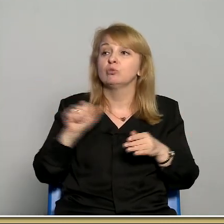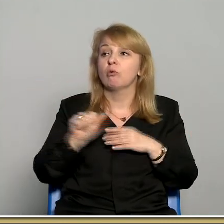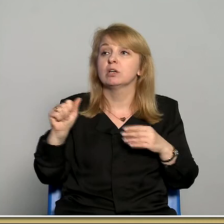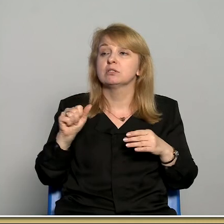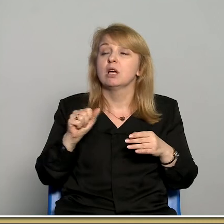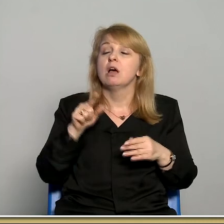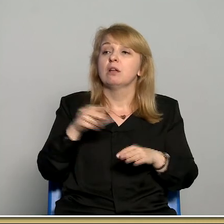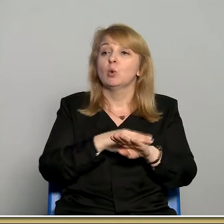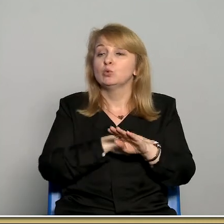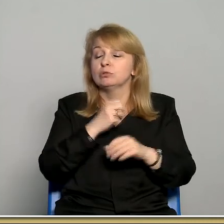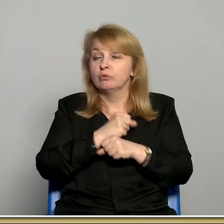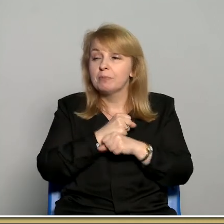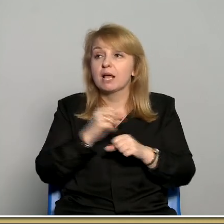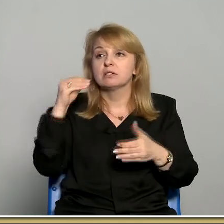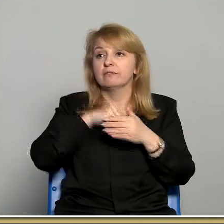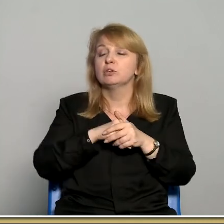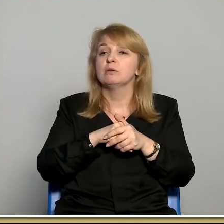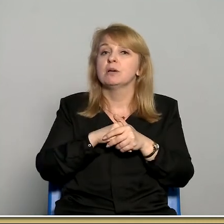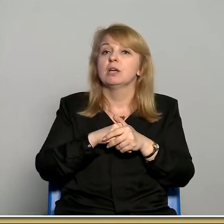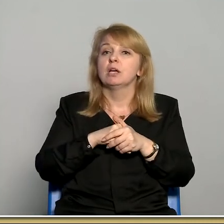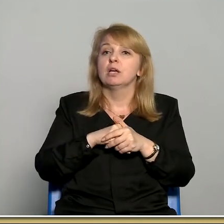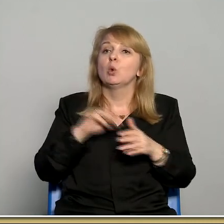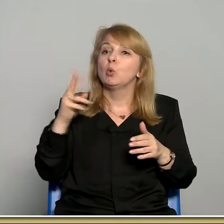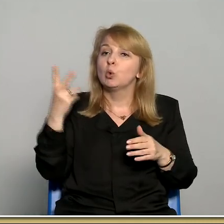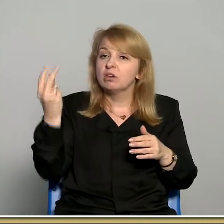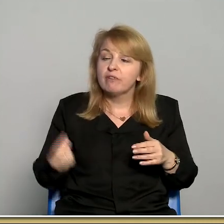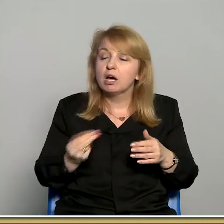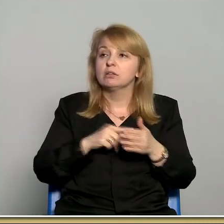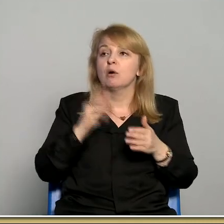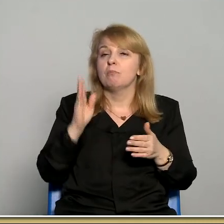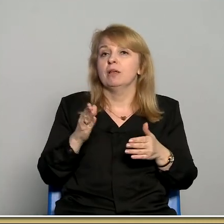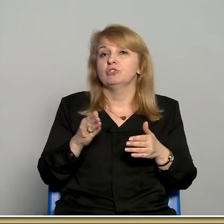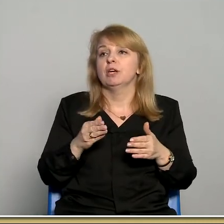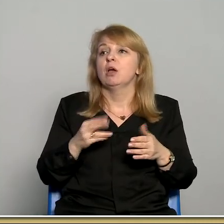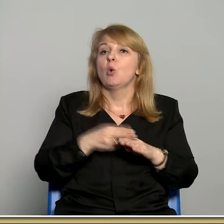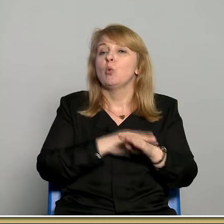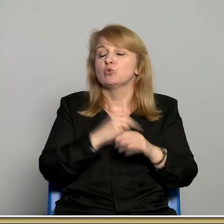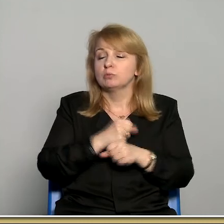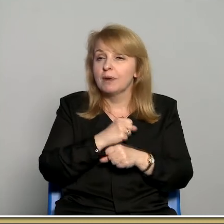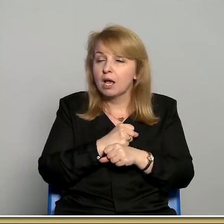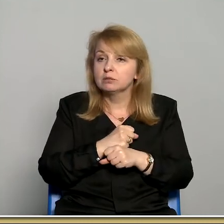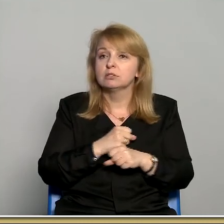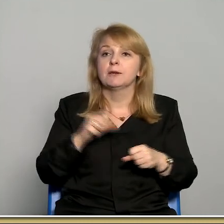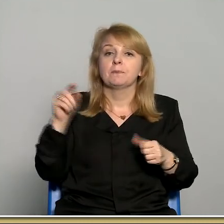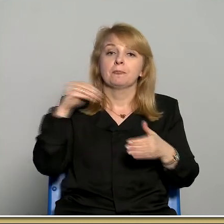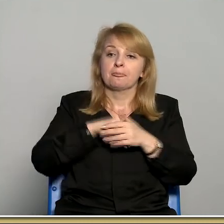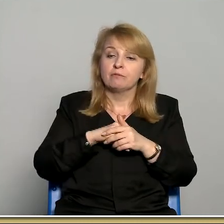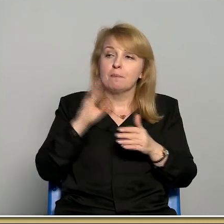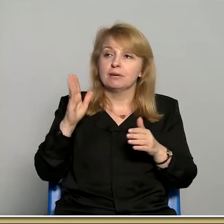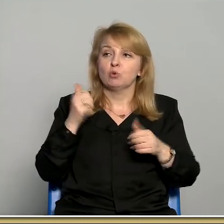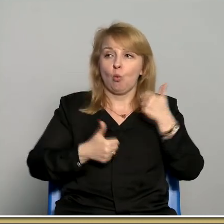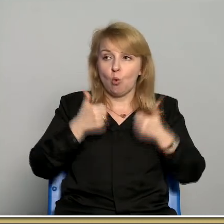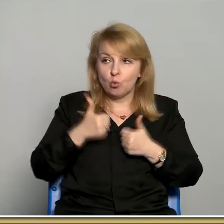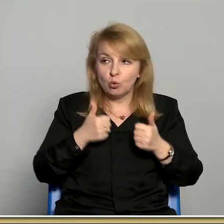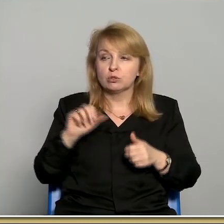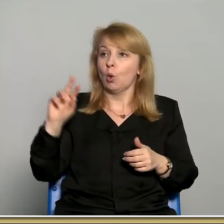w regionalnym programie operacyjnym drugi kwartał, również powiatowe urzędy pracy, a następnie konkursowe w